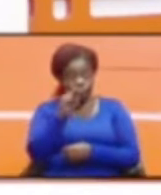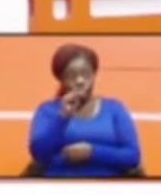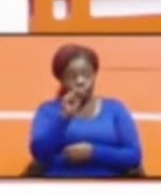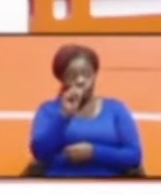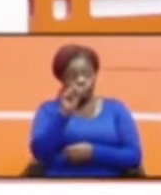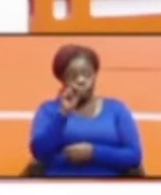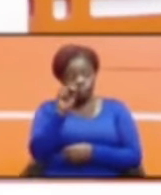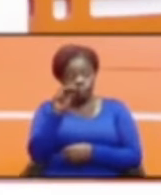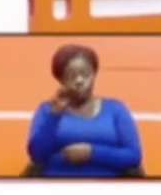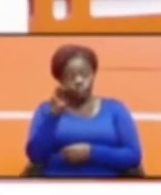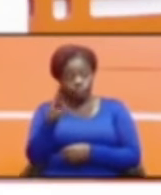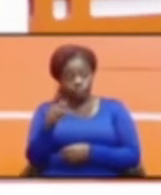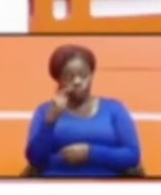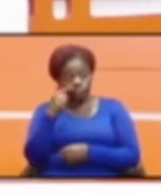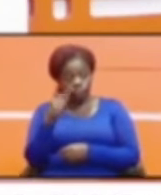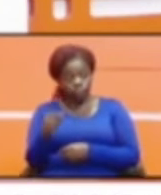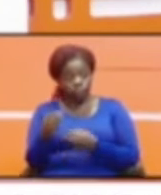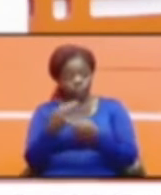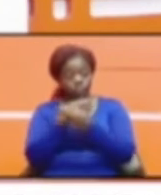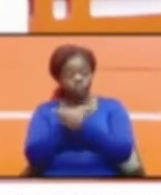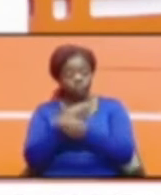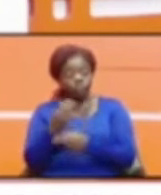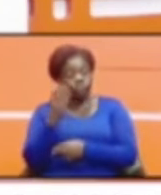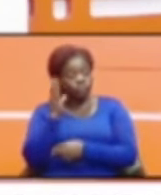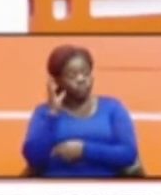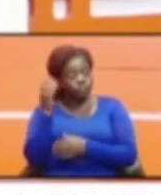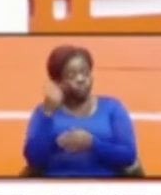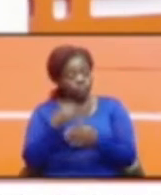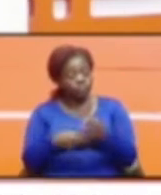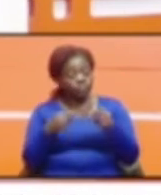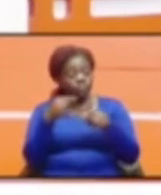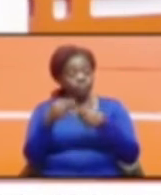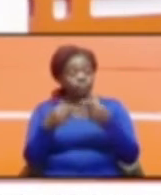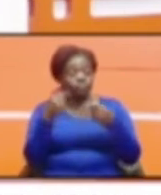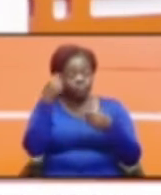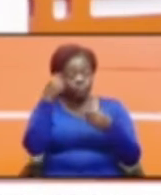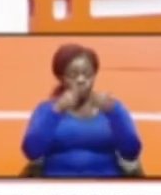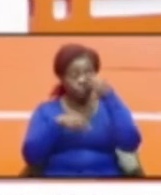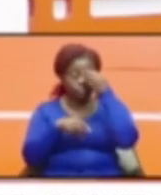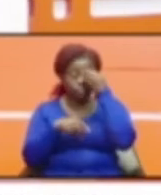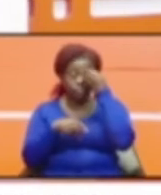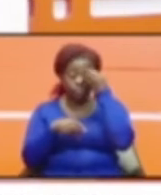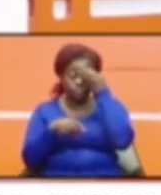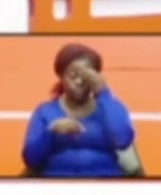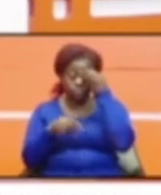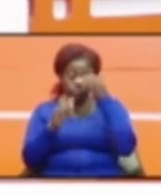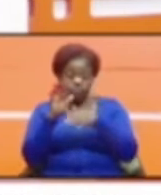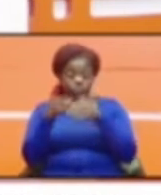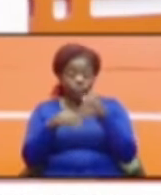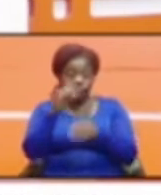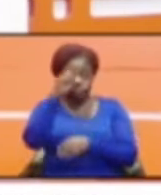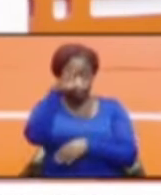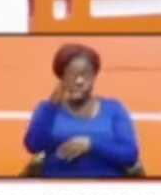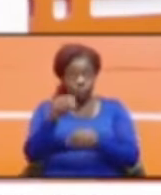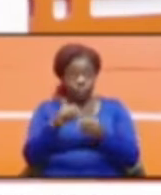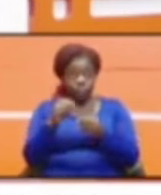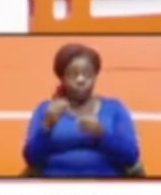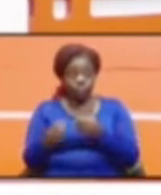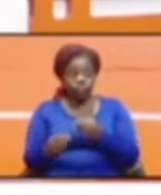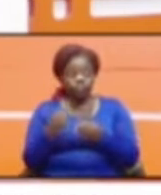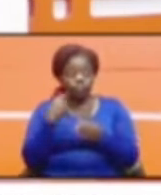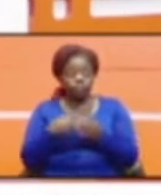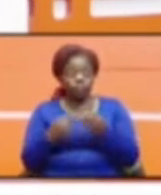kirese Abooluganda ababadde bazze okuwulira ebigenda maaso nga bakaaba era nga bonna beewuunya omuzzukulu